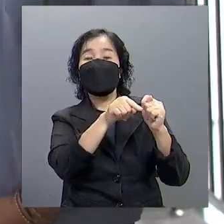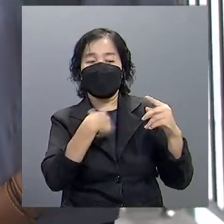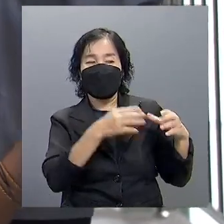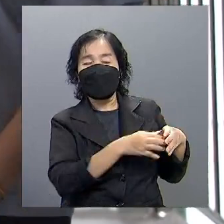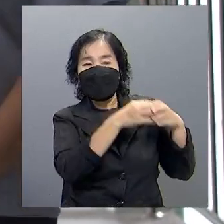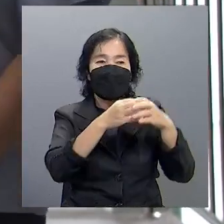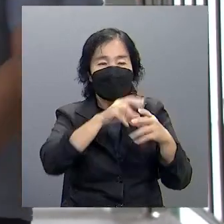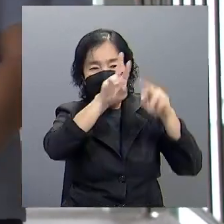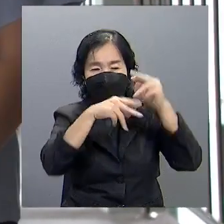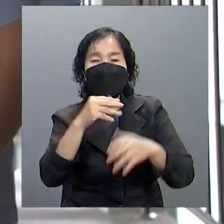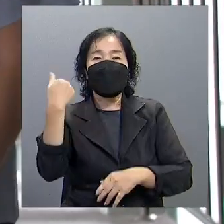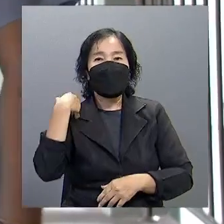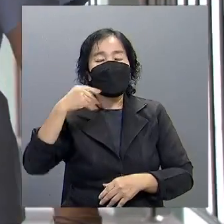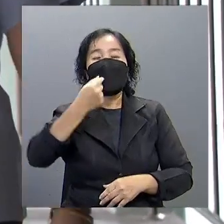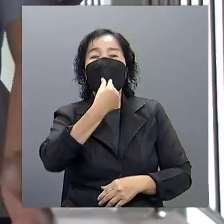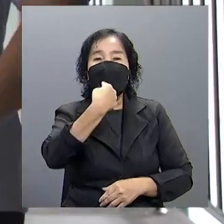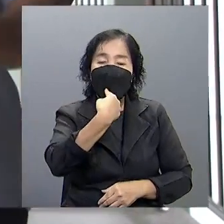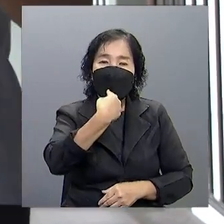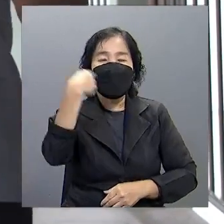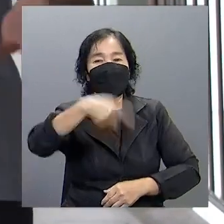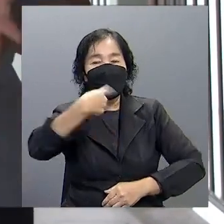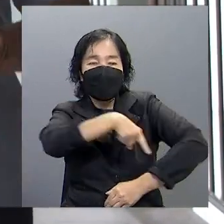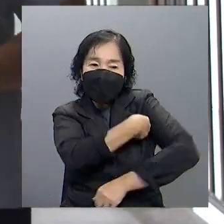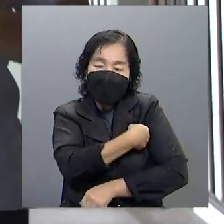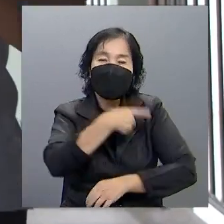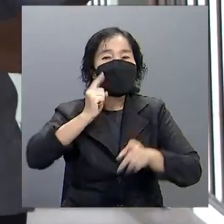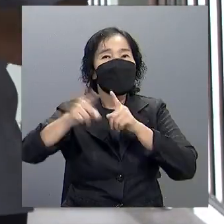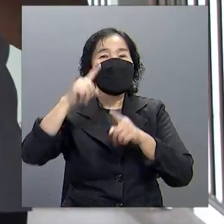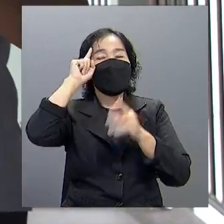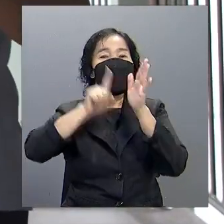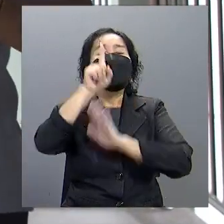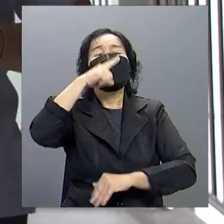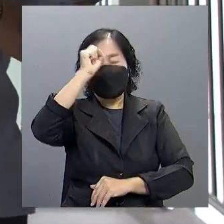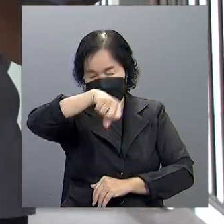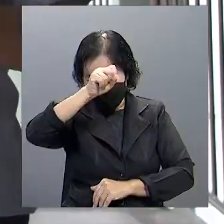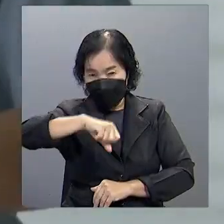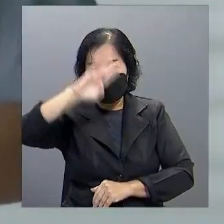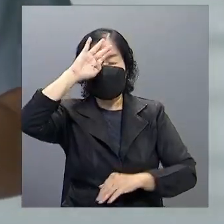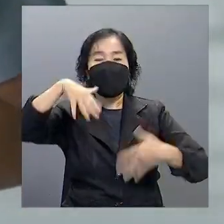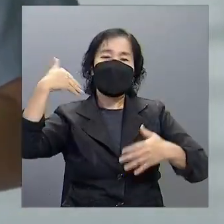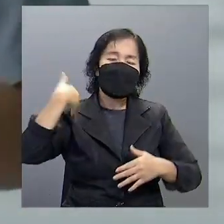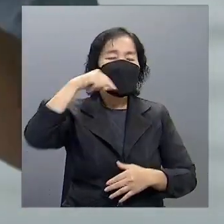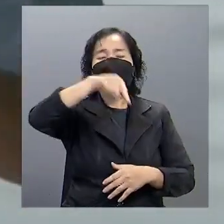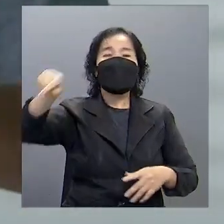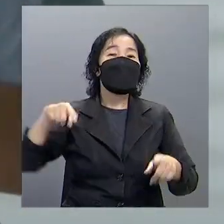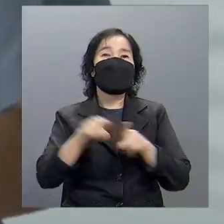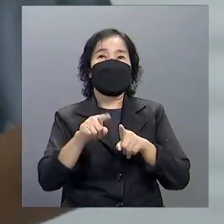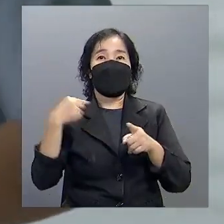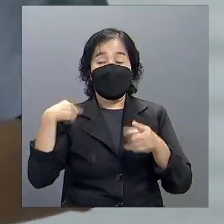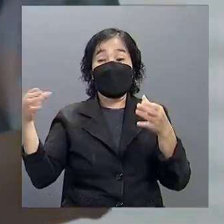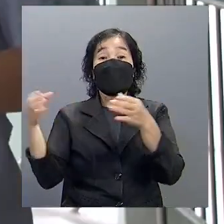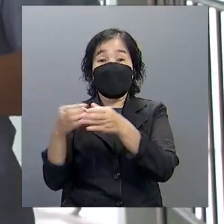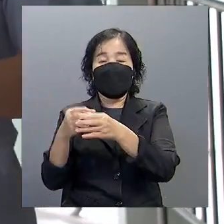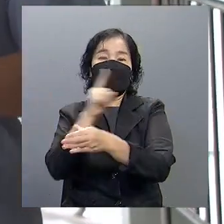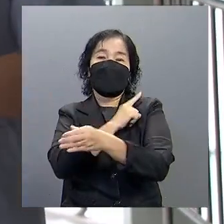ข ้ใช่ใช ่พี่ก็ทำเหมือนกัน ทำเหมือนกันค่ะก็ทำเหมือนกันแล้วแต่พื้นที่แต่ละบุญนะคะจะมีเทมเขาอยากทีมสอบสวนโรคอะค่ะแต่ละตำบลอยู่